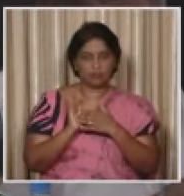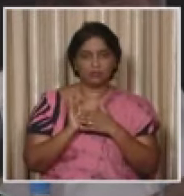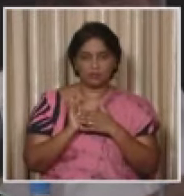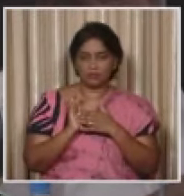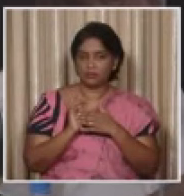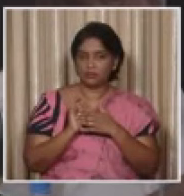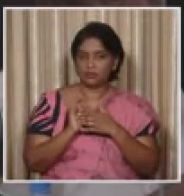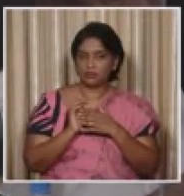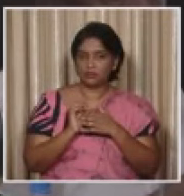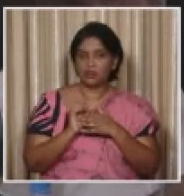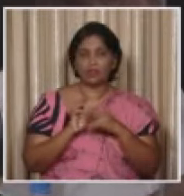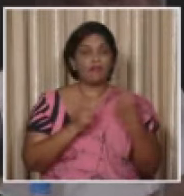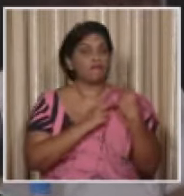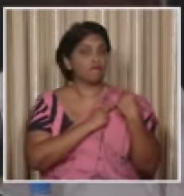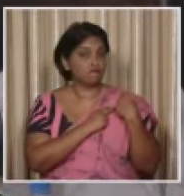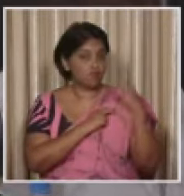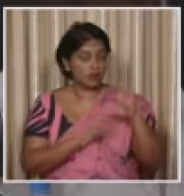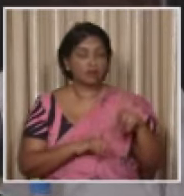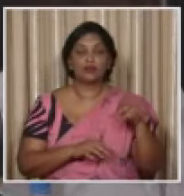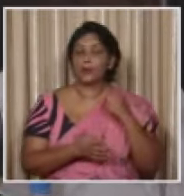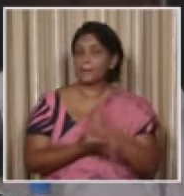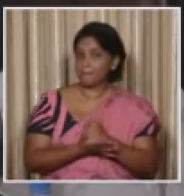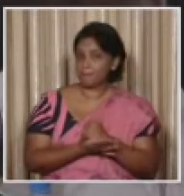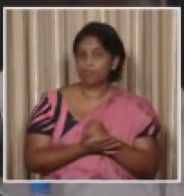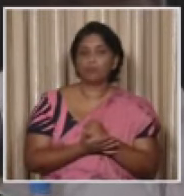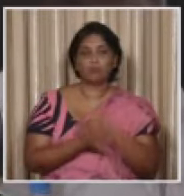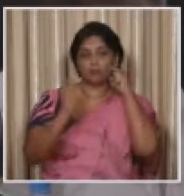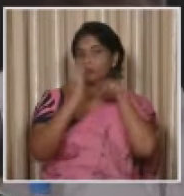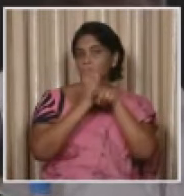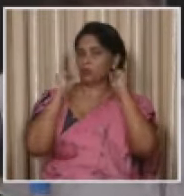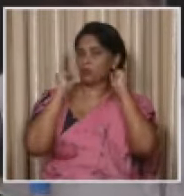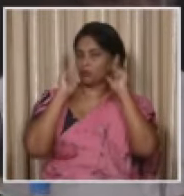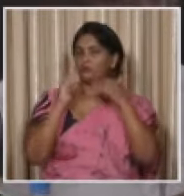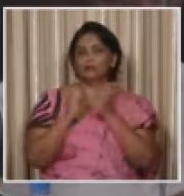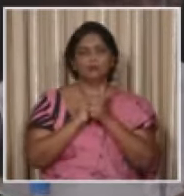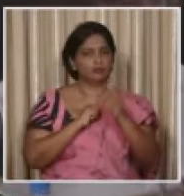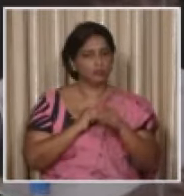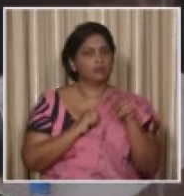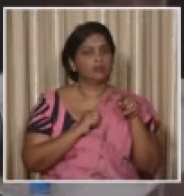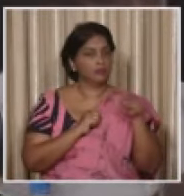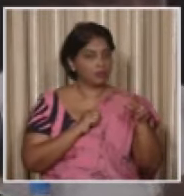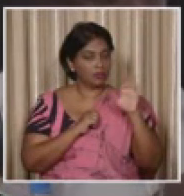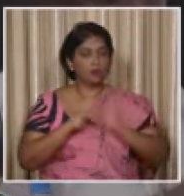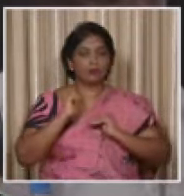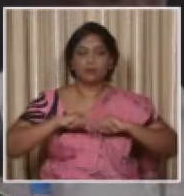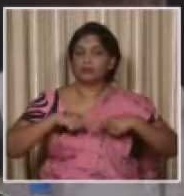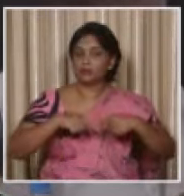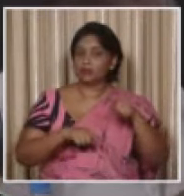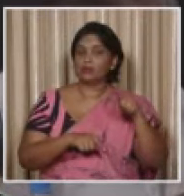දෙන්න. වගකීම සඳහා මහා බැංකුව පාරදෘශ්‍ය ලෙස ක්‍රියා කිරීම සහ ඔවුන්ගේ ක්‍රියාවන්